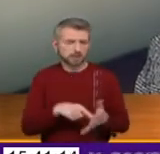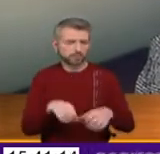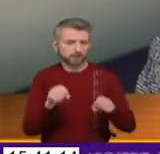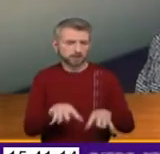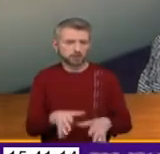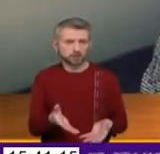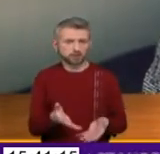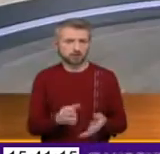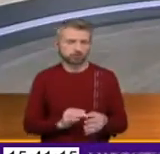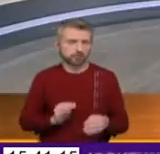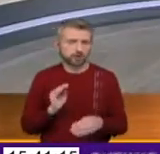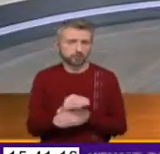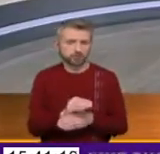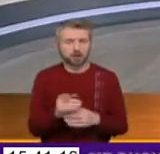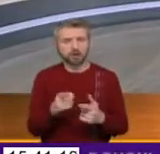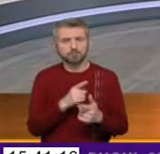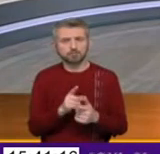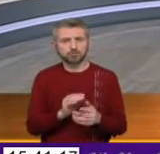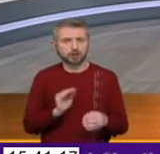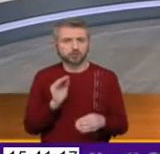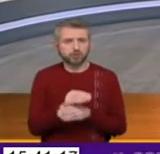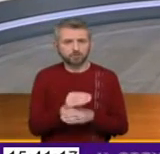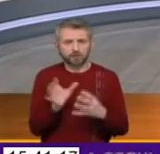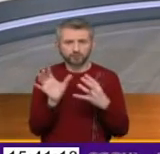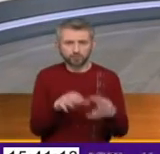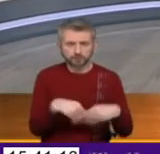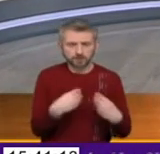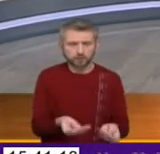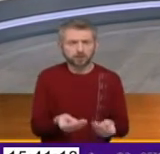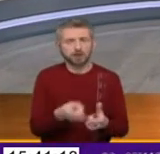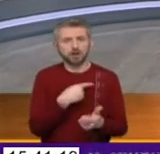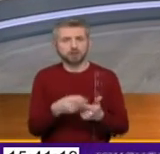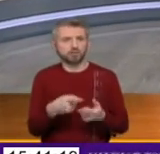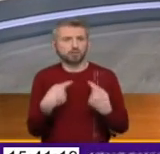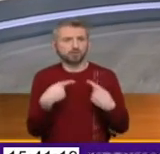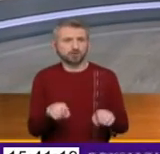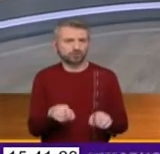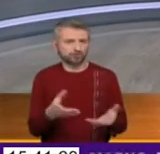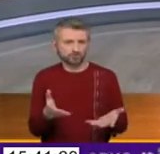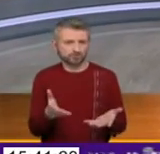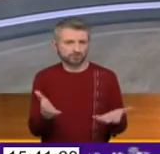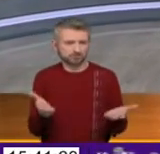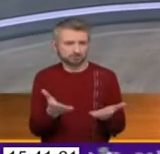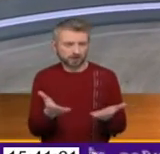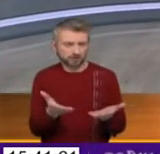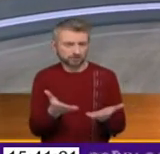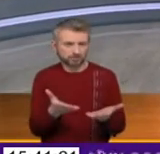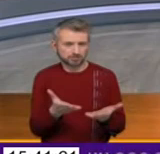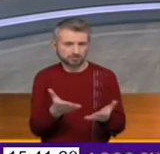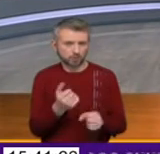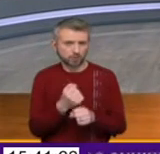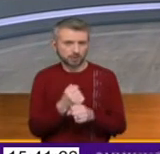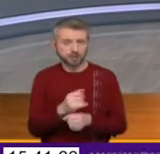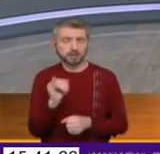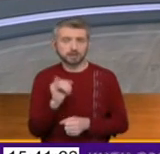вирішується, додаються або додаткові одиниці техніки, або там якимось іншим чином інші маршрути на себе перебирають ці функції.